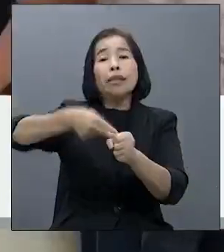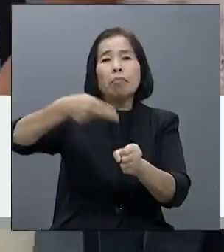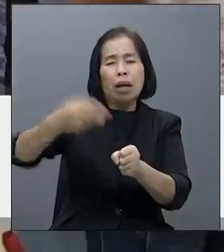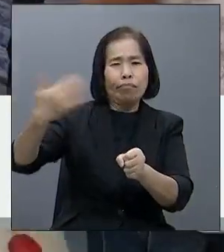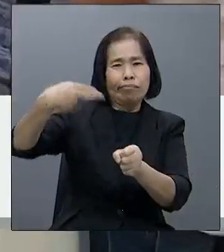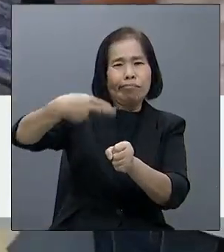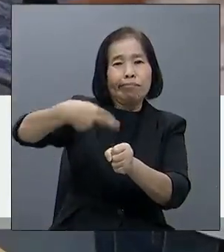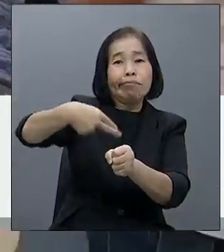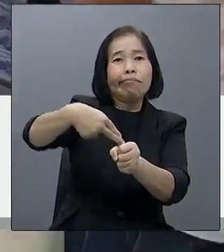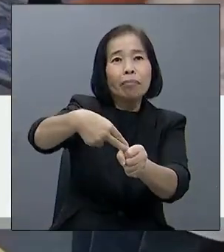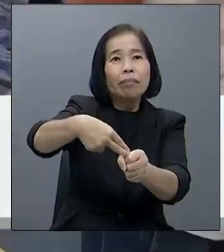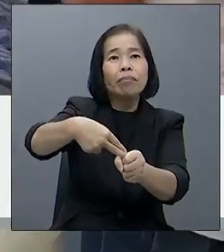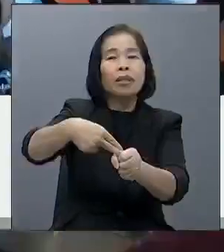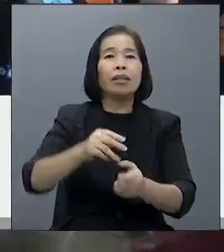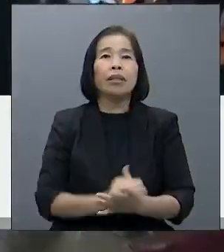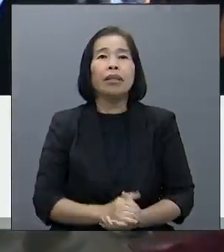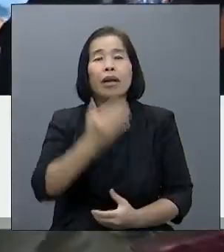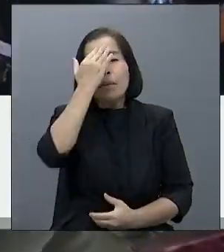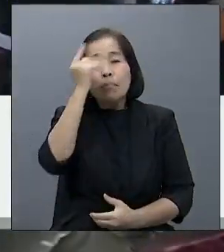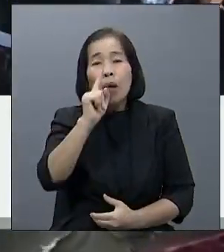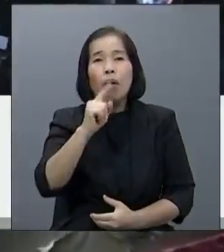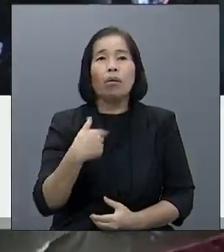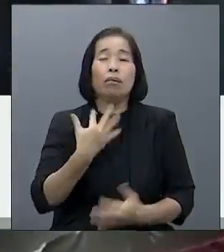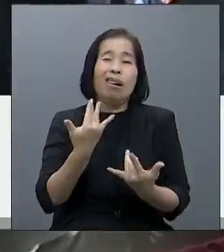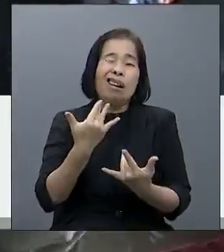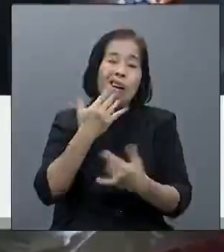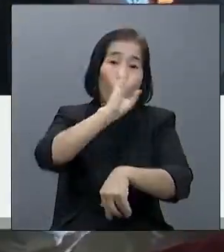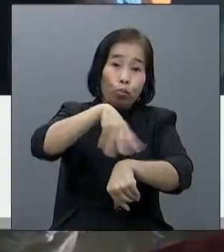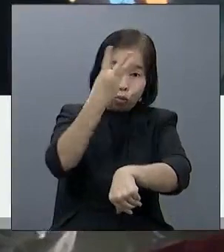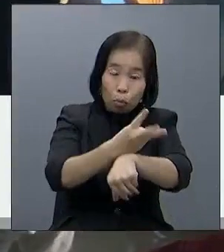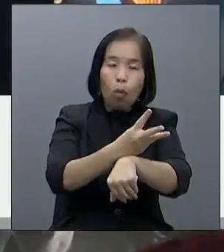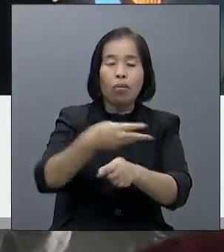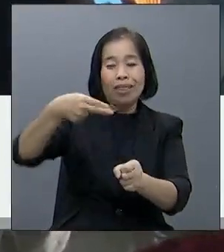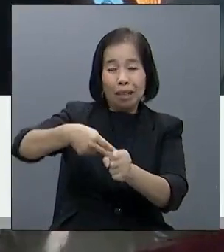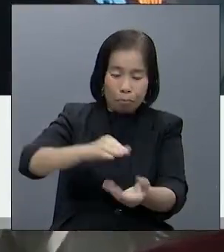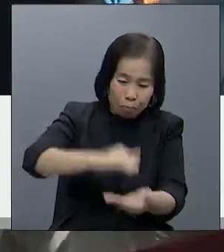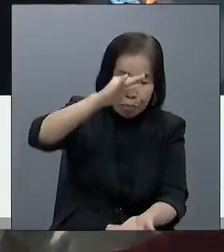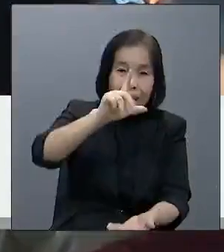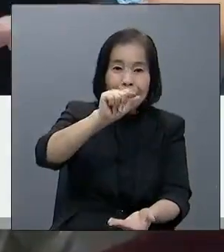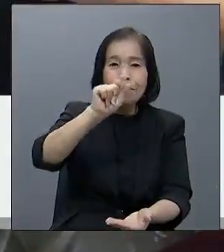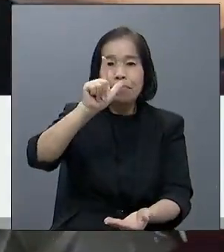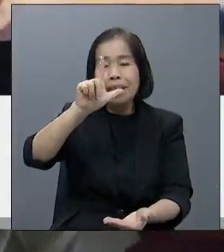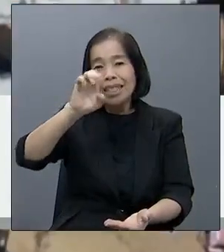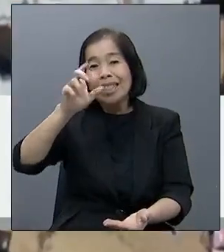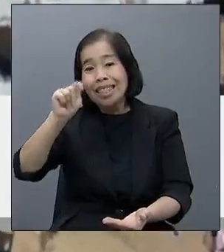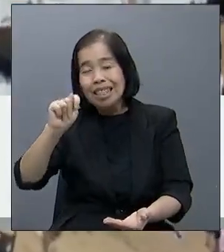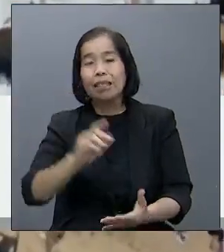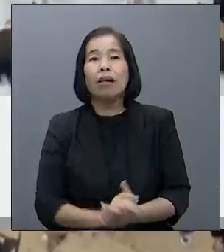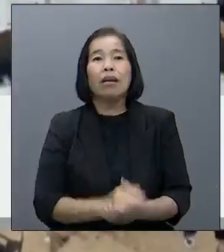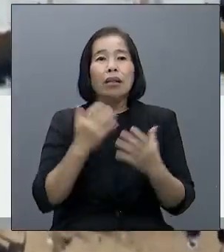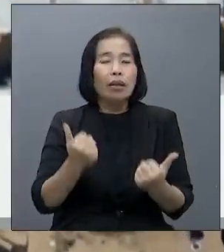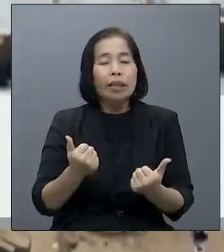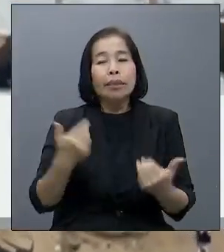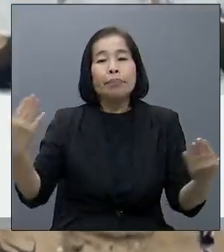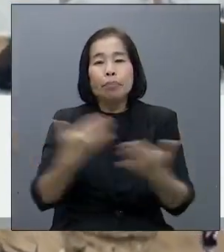บริการน้ำมันกันยาวเหยียดค่ะรอกัน 6ชมเพื่อเติมน้ำมันแค่ 20ลิตรตอนนี้หลายๆคนต้องหันไปใช้